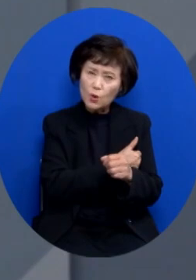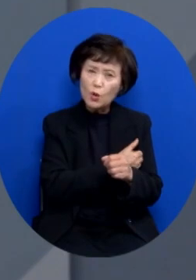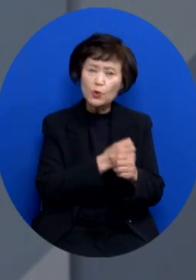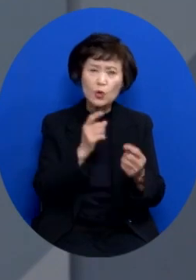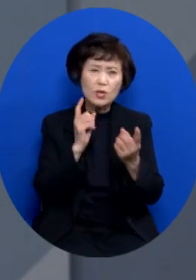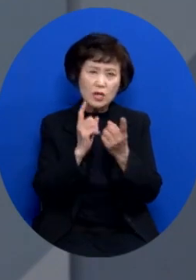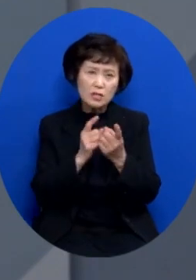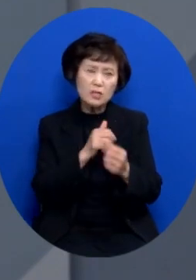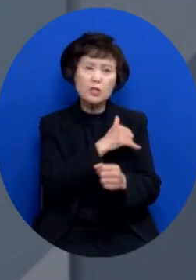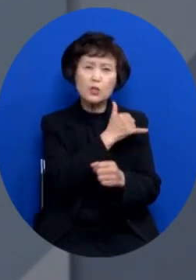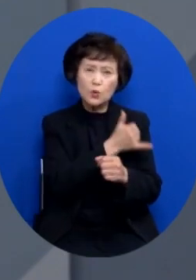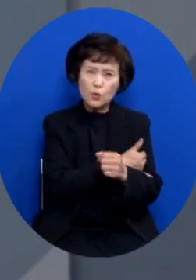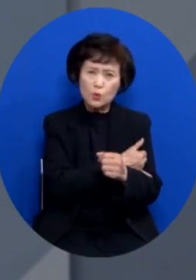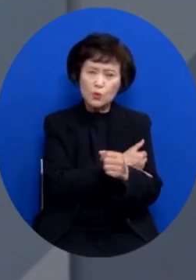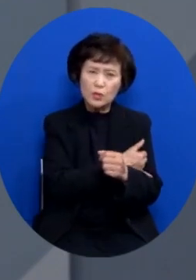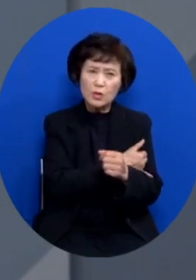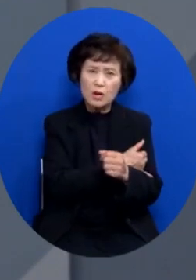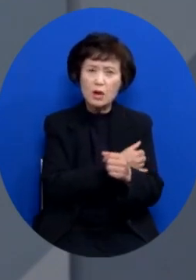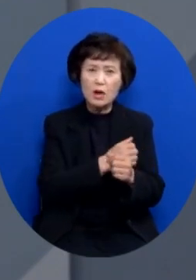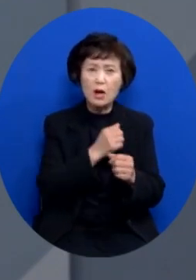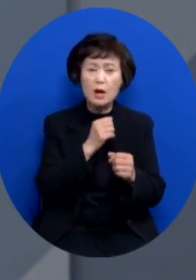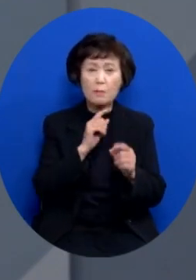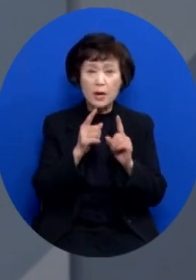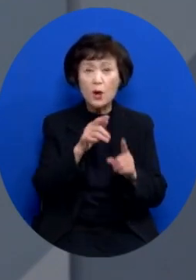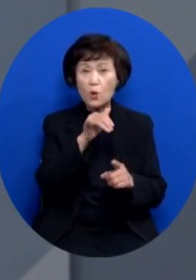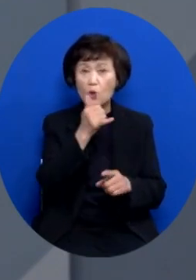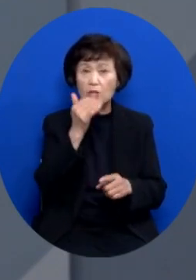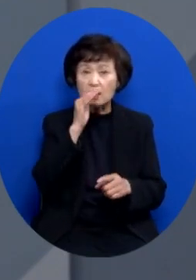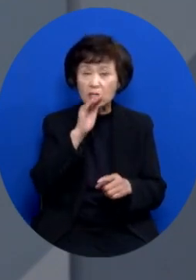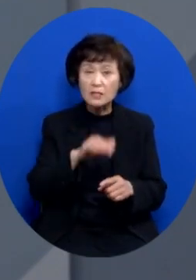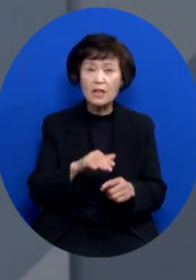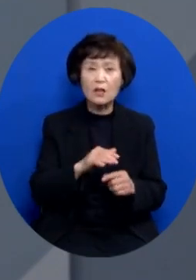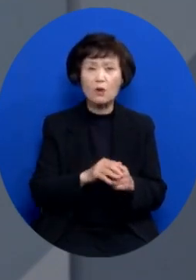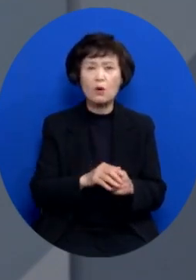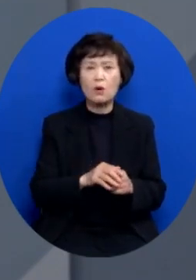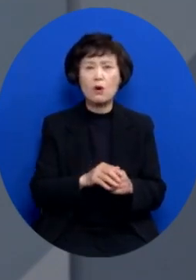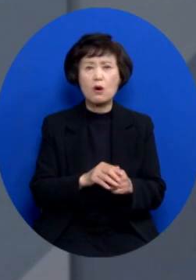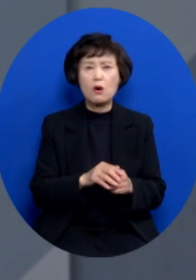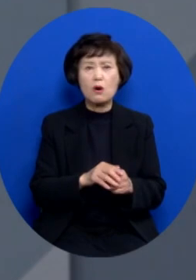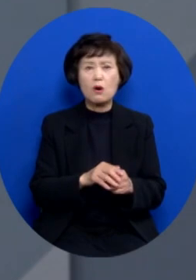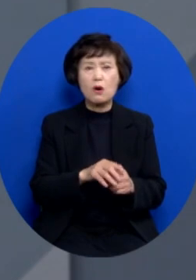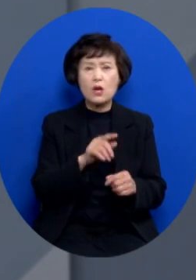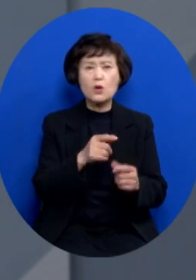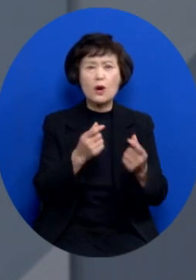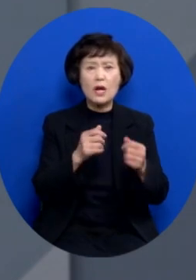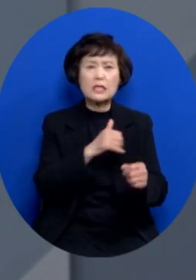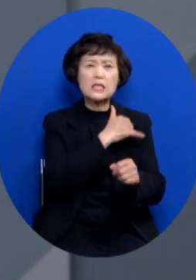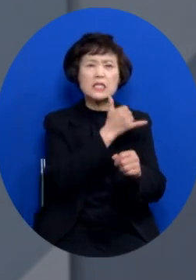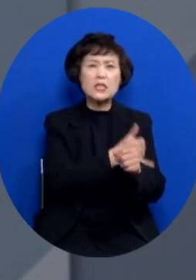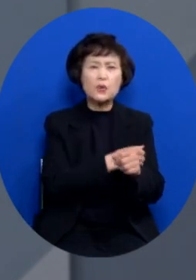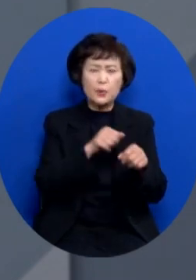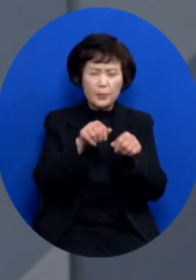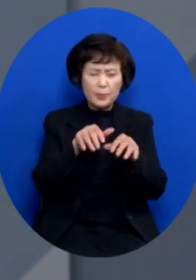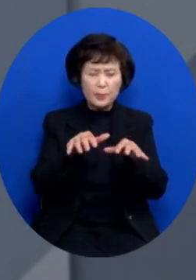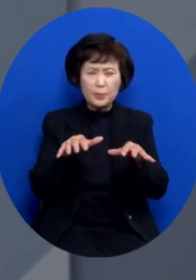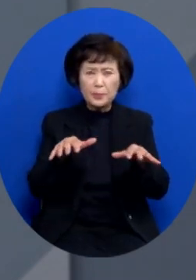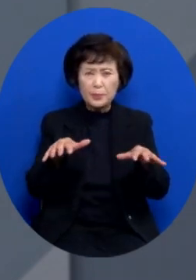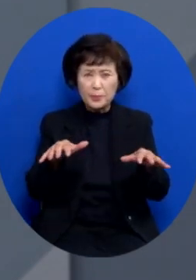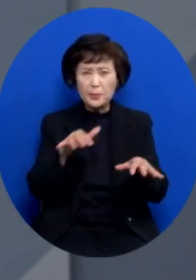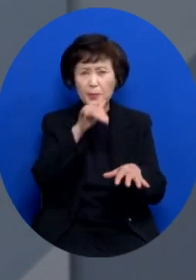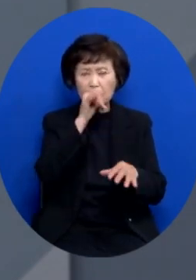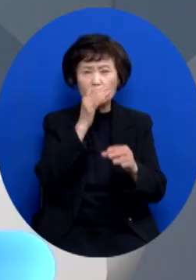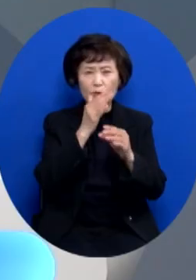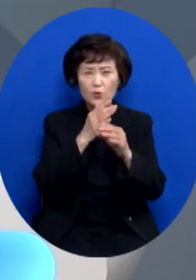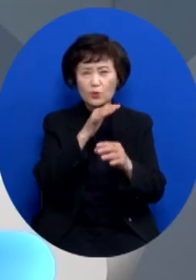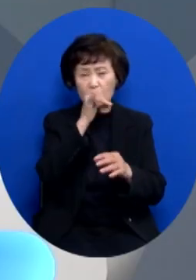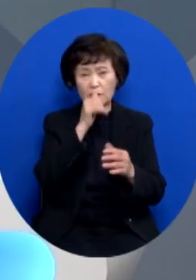인권이라고 하는데요. 그런 어떤 성향의 인권이 지금 상당히 지금 강하게 전반적으로 이제 퍼져 있는 상태라고 이렇게 진단할 수 있겠습니다.